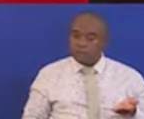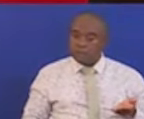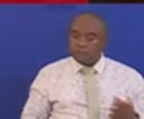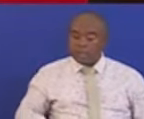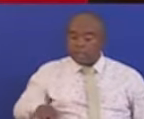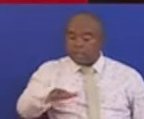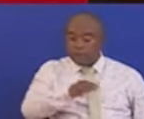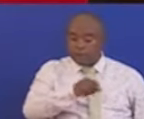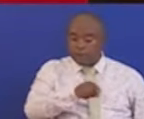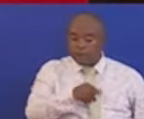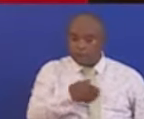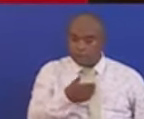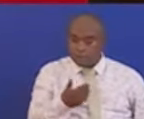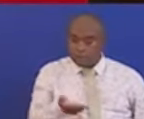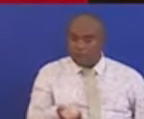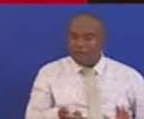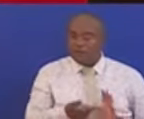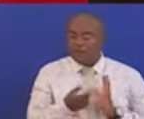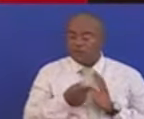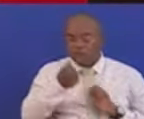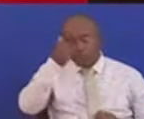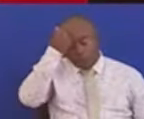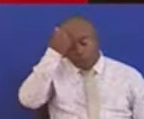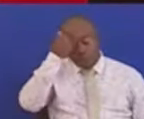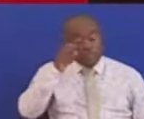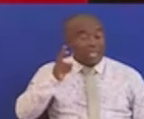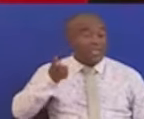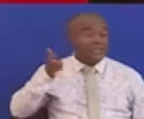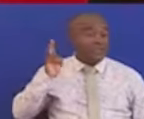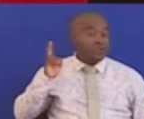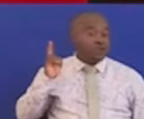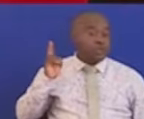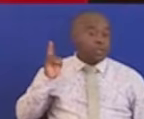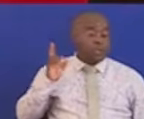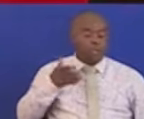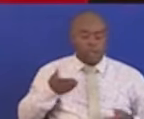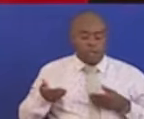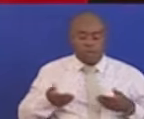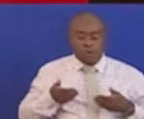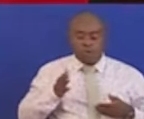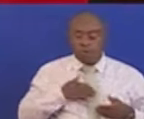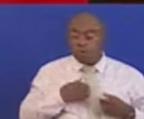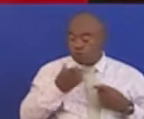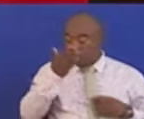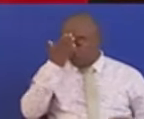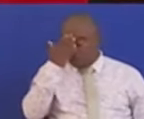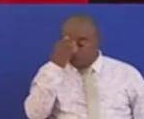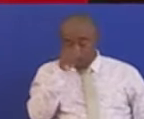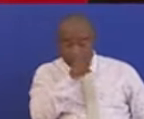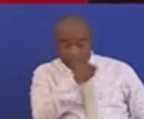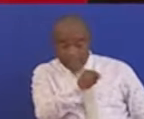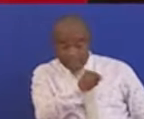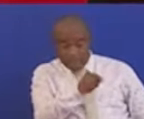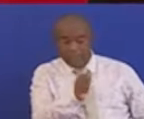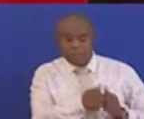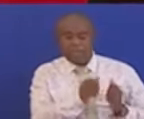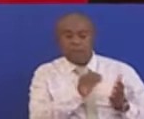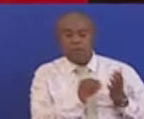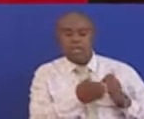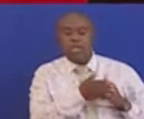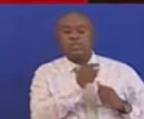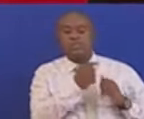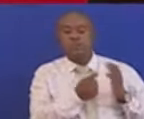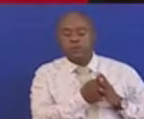yanga kuf Kama makuma ajili hata Ya vit kuuu votu ataka kuja waj kW hapa Jambo gani lilit na lipi